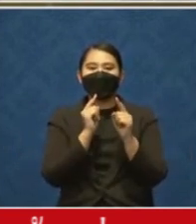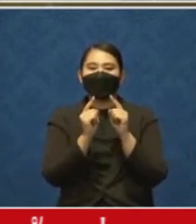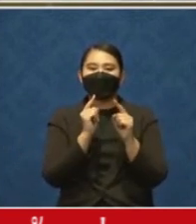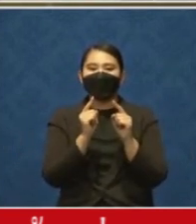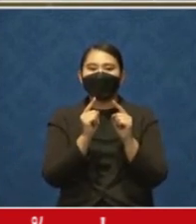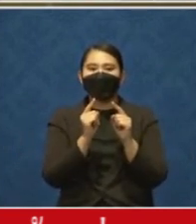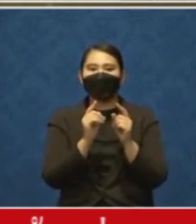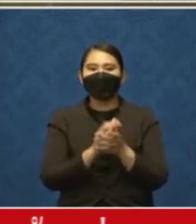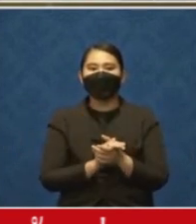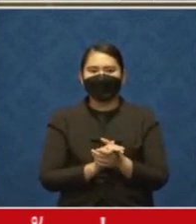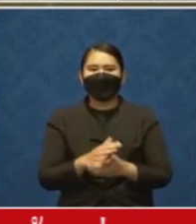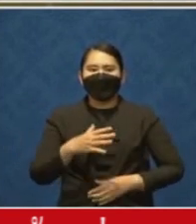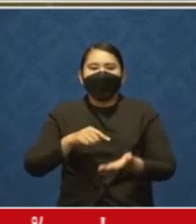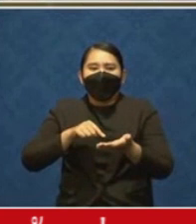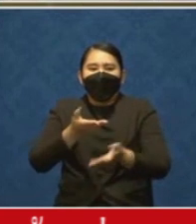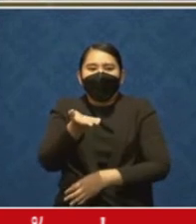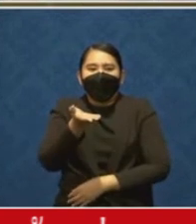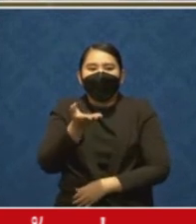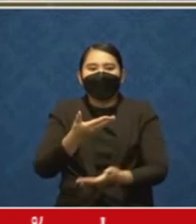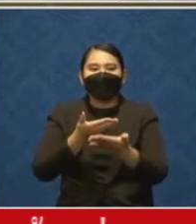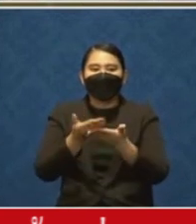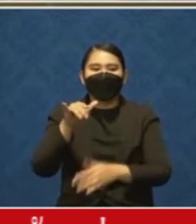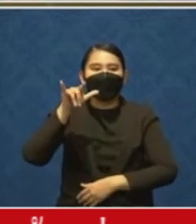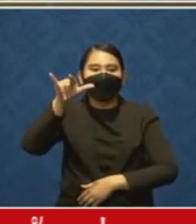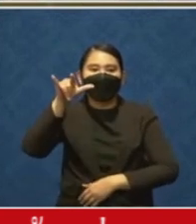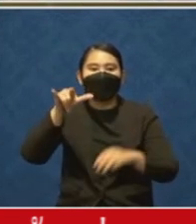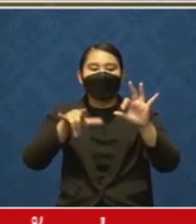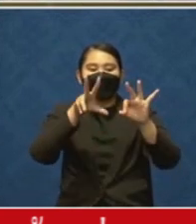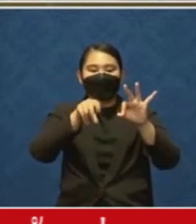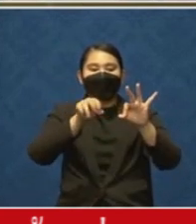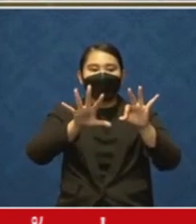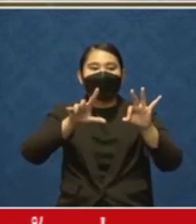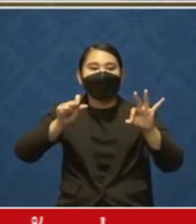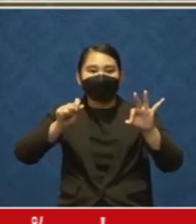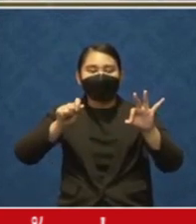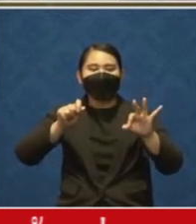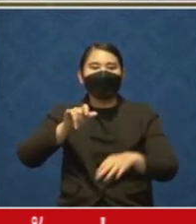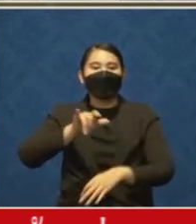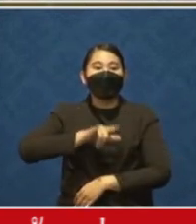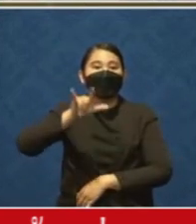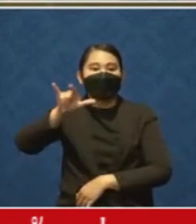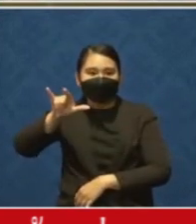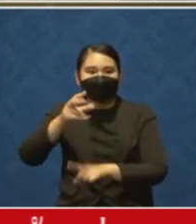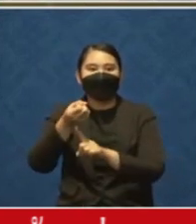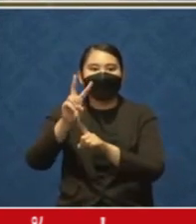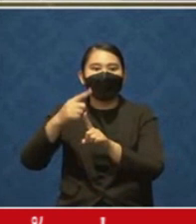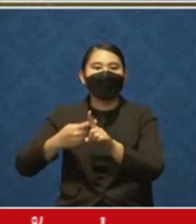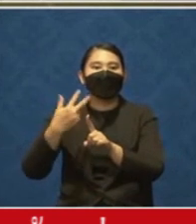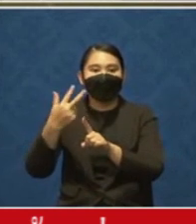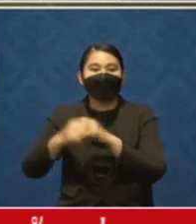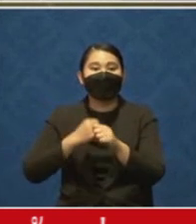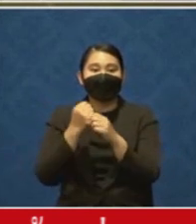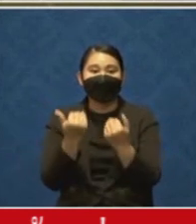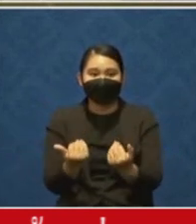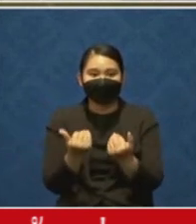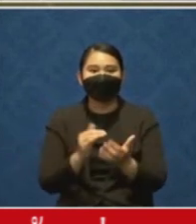ที่จะไปขอซื้อนะครับเครื่องบินลบ F-35A เพิ่งไปเมื่อ12 มีนา 65ที่ผ่